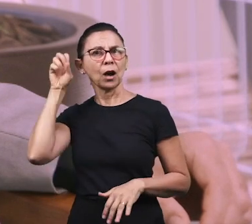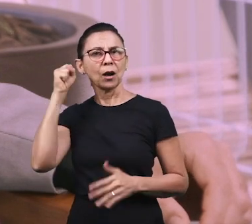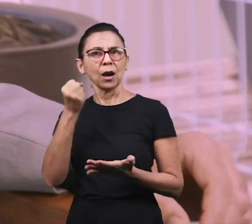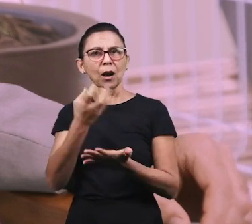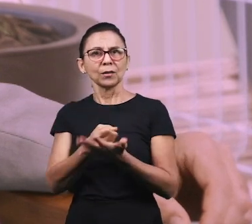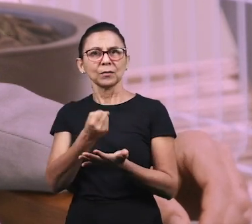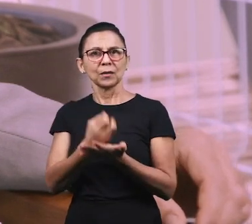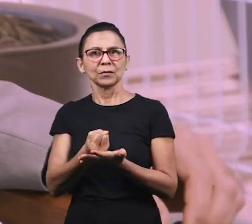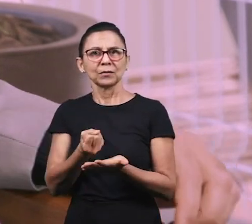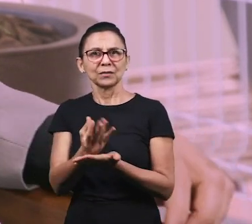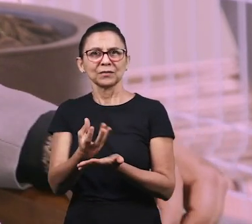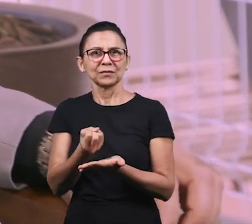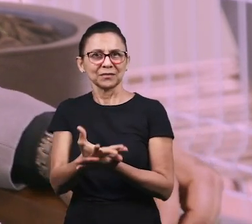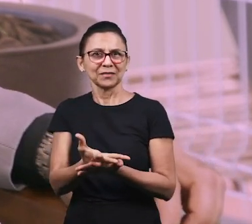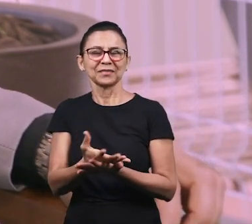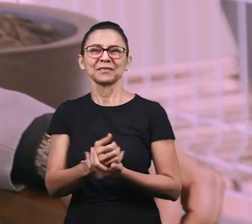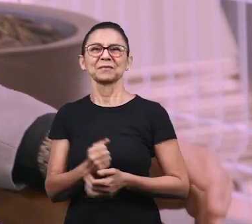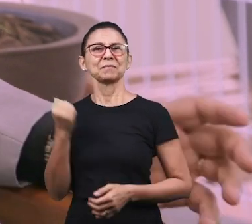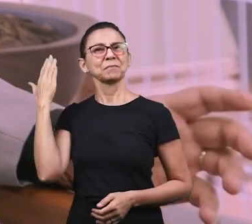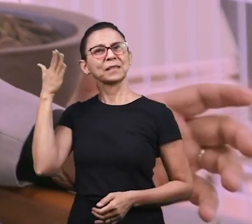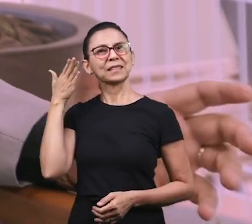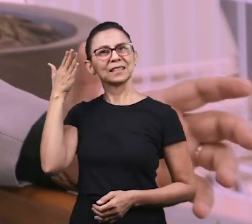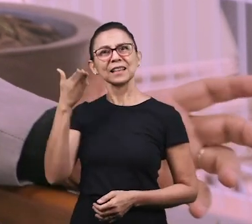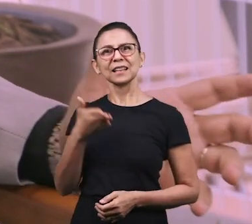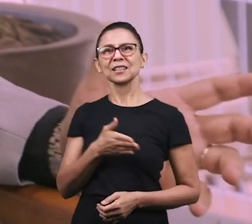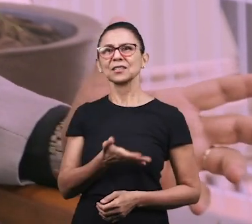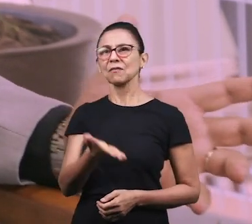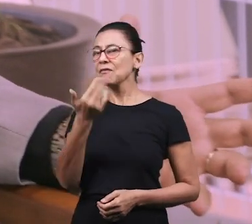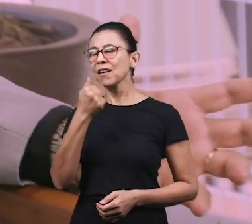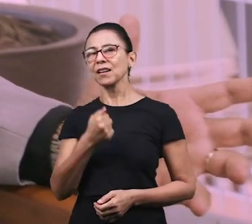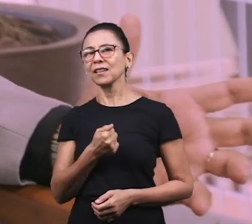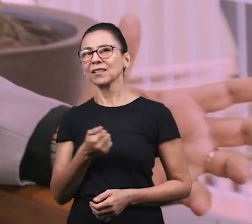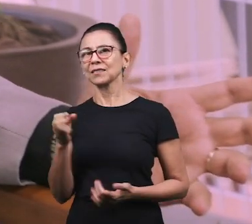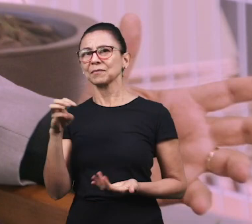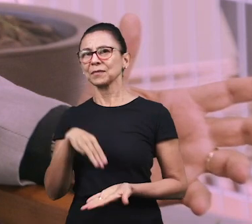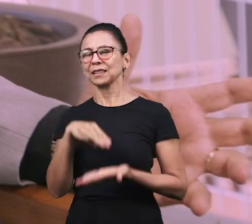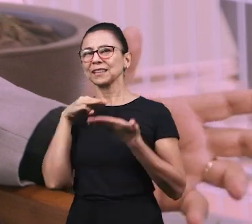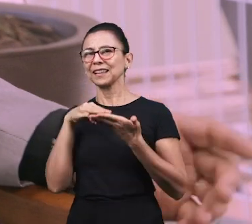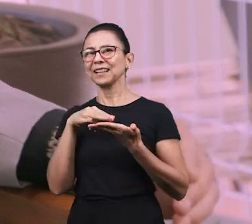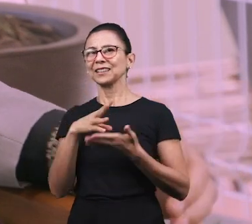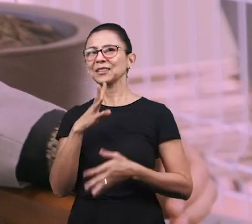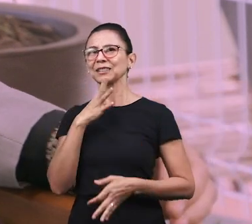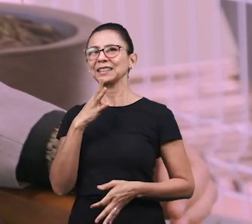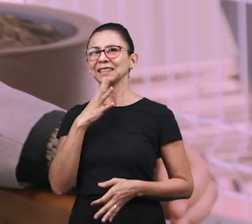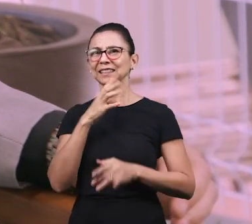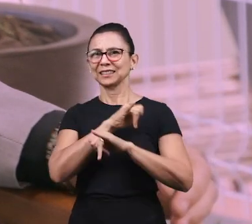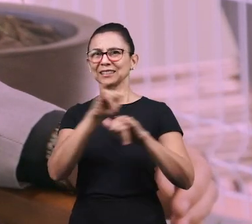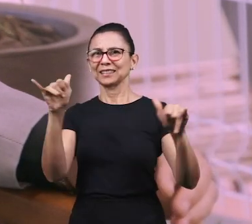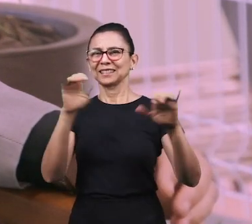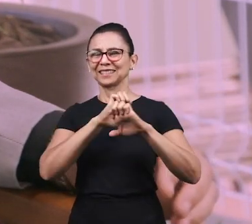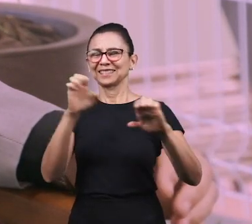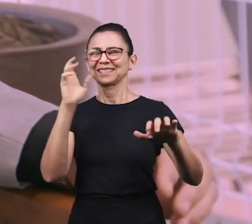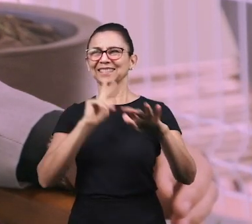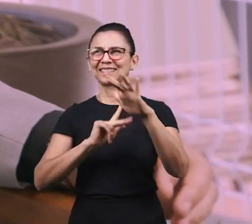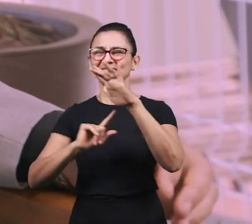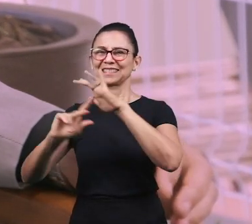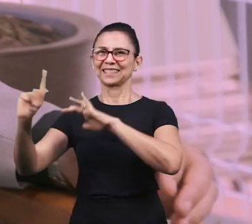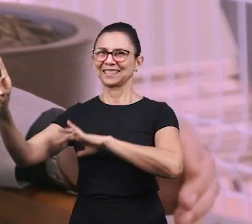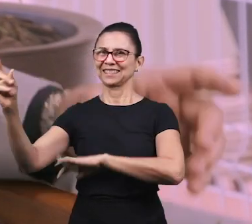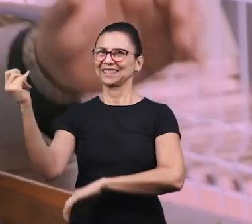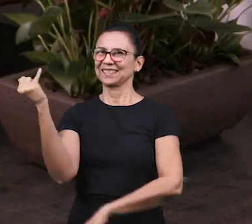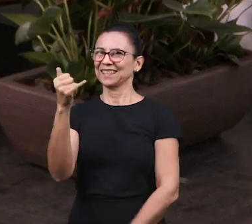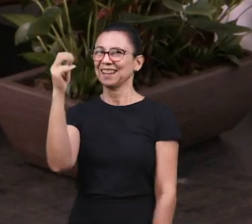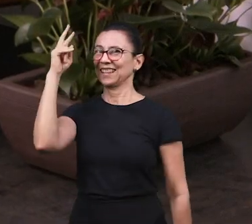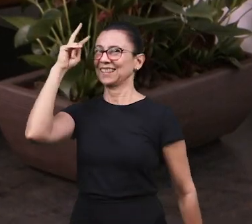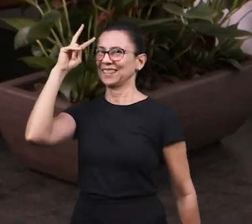Et ainsi, nous arrivons à la fin de cette édition de la programmation de l'Église chrétienne Maranatha en annonçant l'Évangile éternel. Et je veux